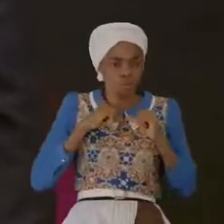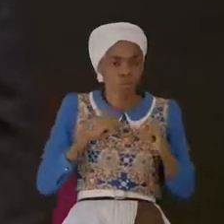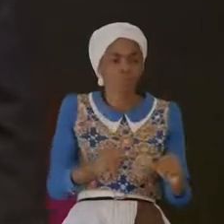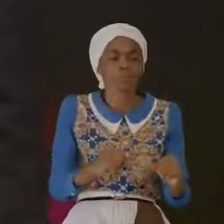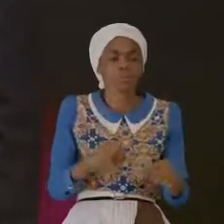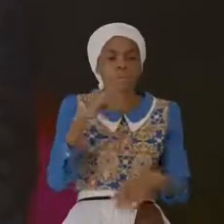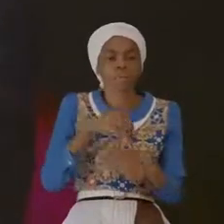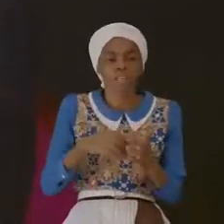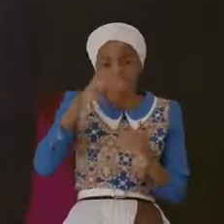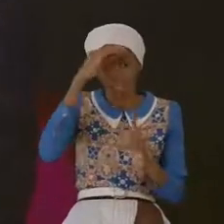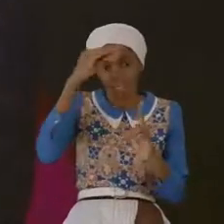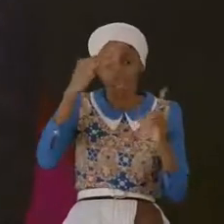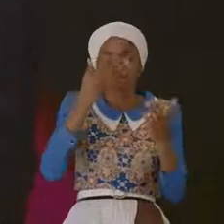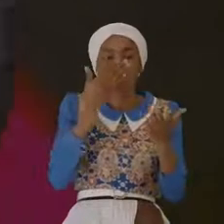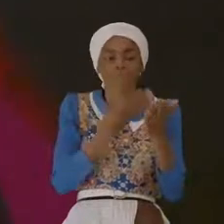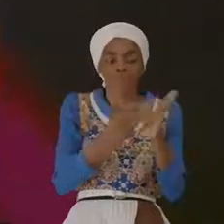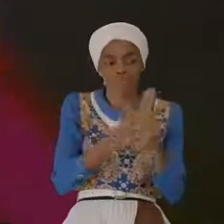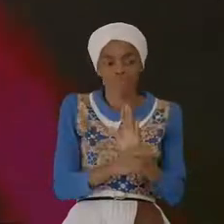ferme dans cette bonté,